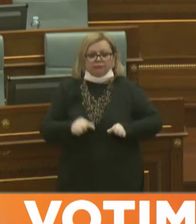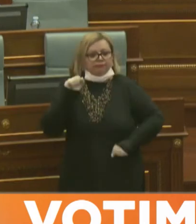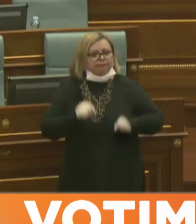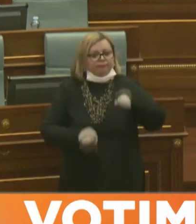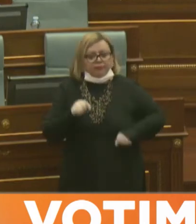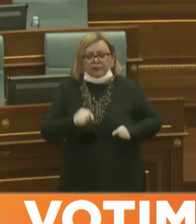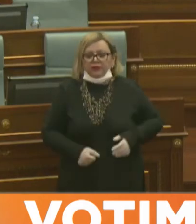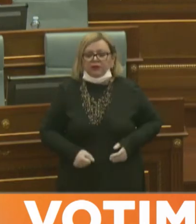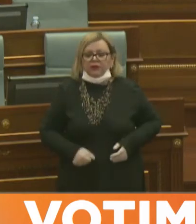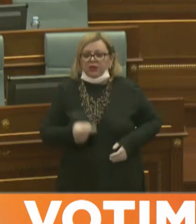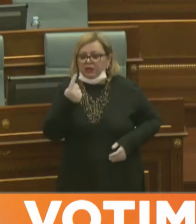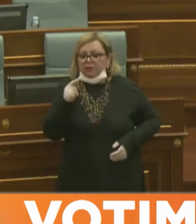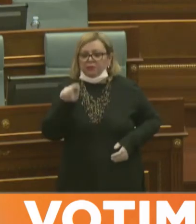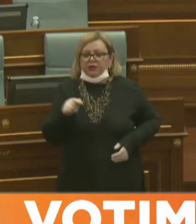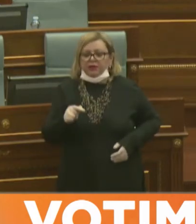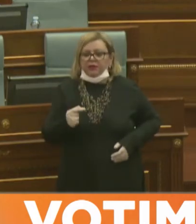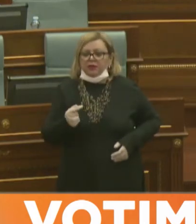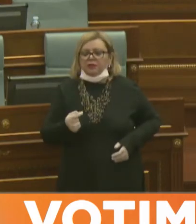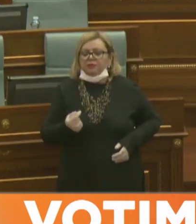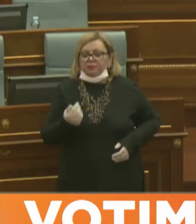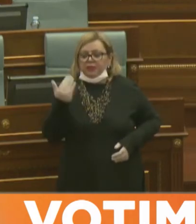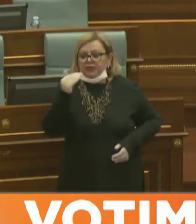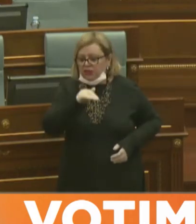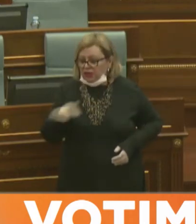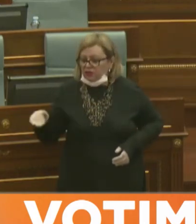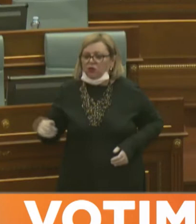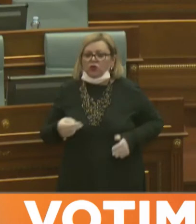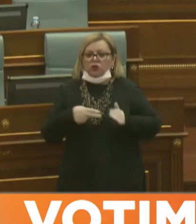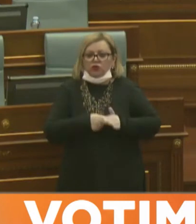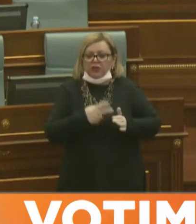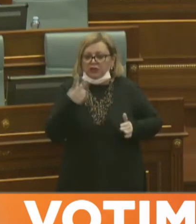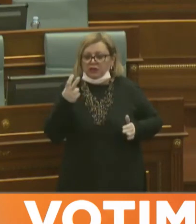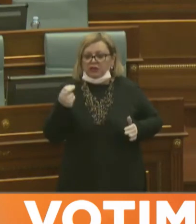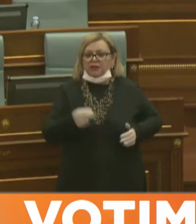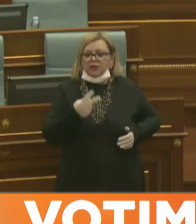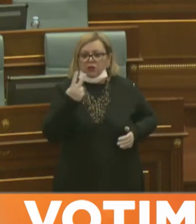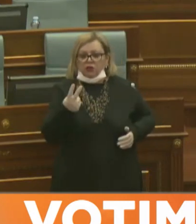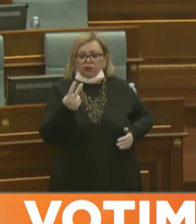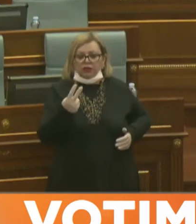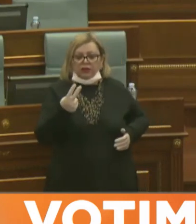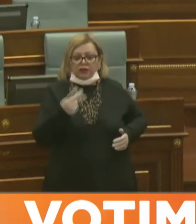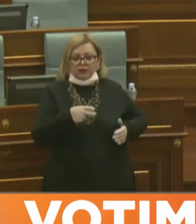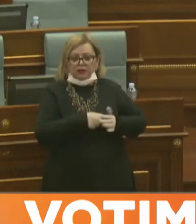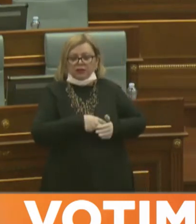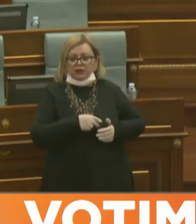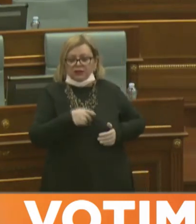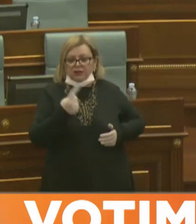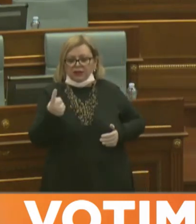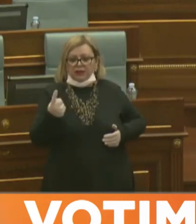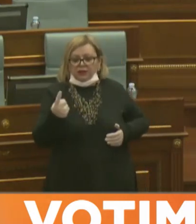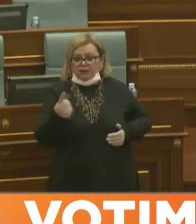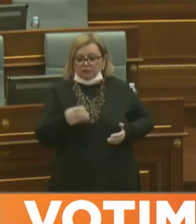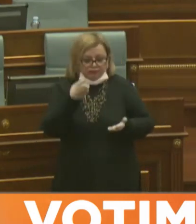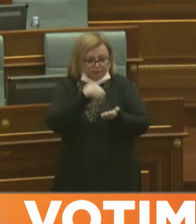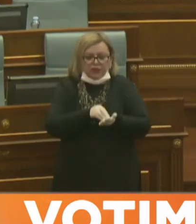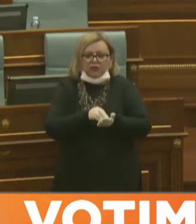paku 1.2 miliard euro gjatë vitit 2020 dhe 2021, që do të futen në ekonomi. Me njerë